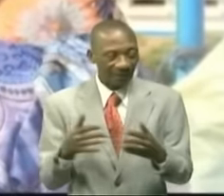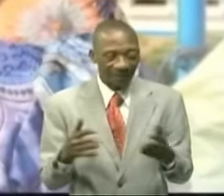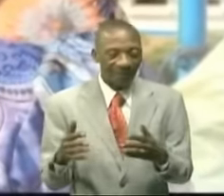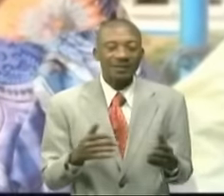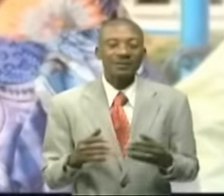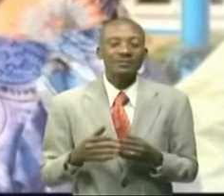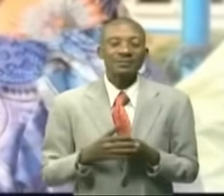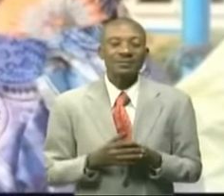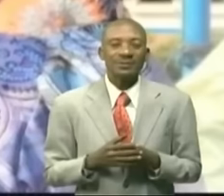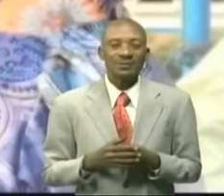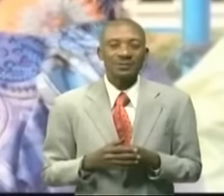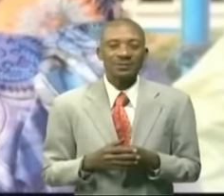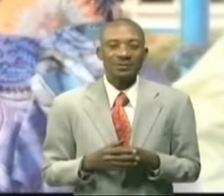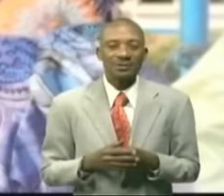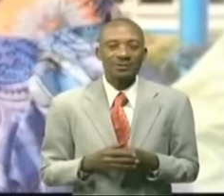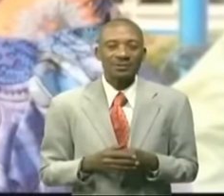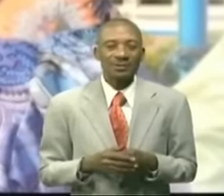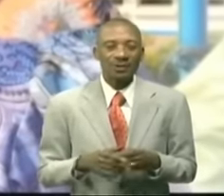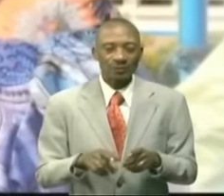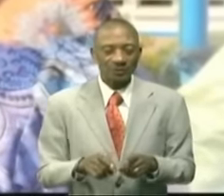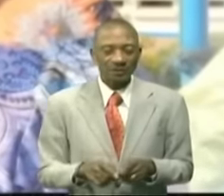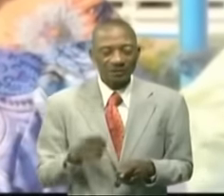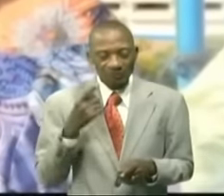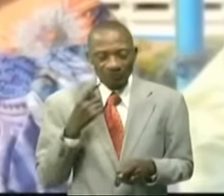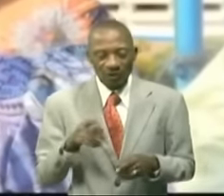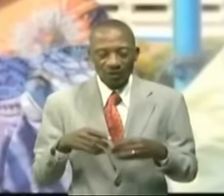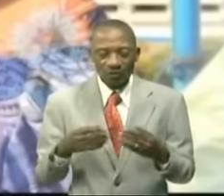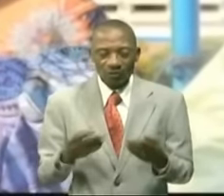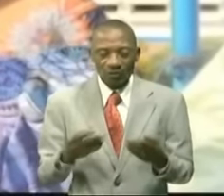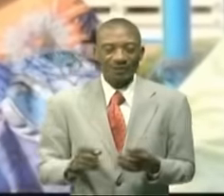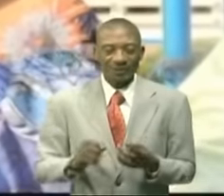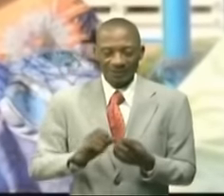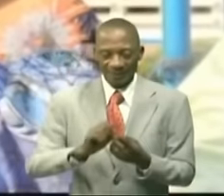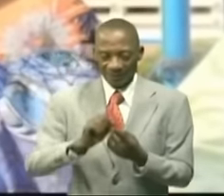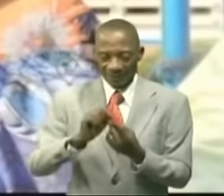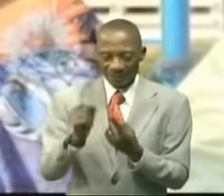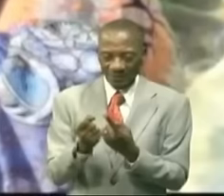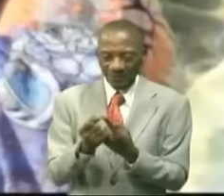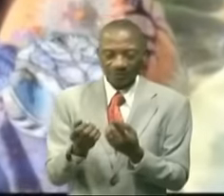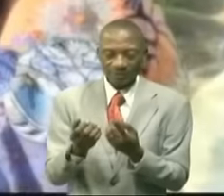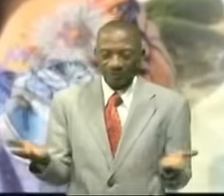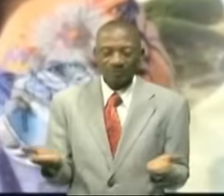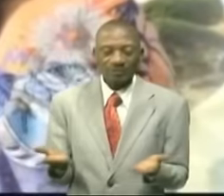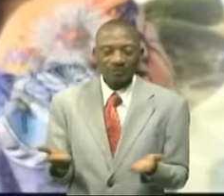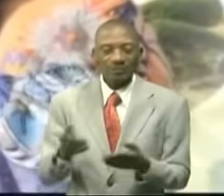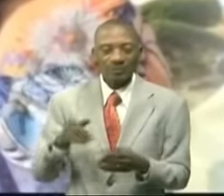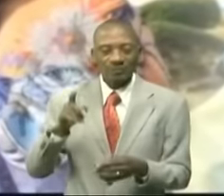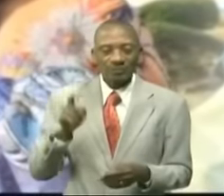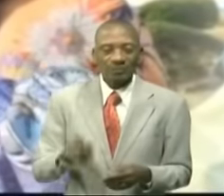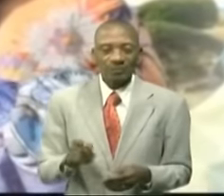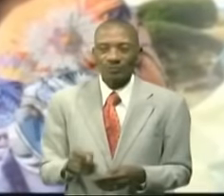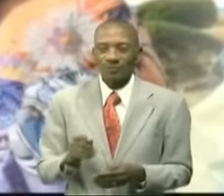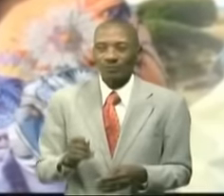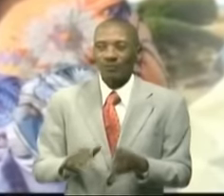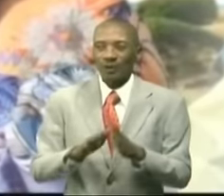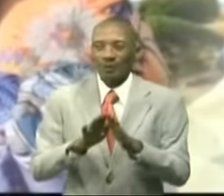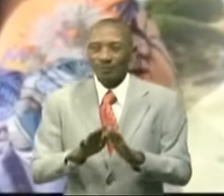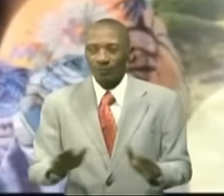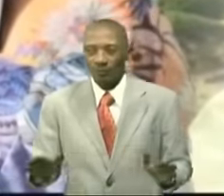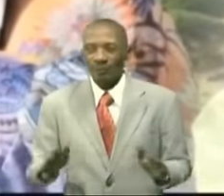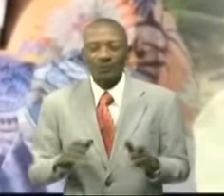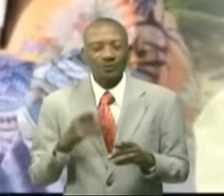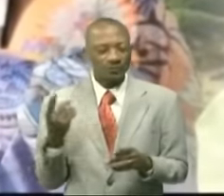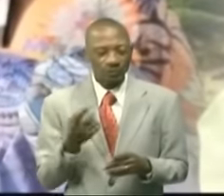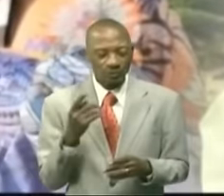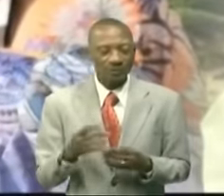moi pour chercher à obtenir une solution par rapport à leur situation humanitaire et humanitaire. Je vais faire l'état de leur situation et